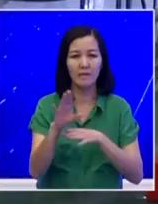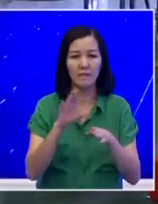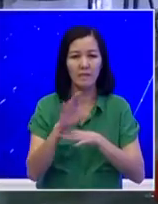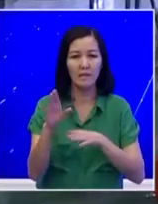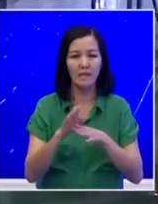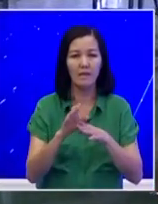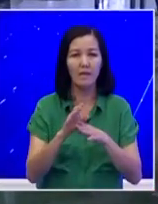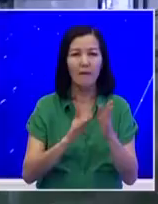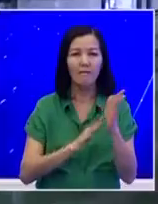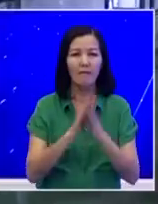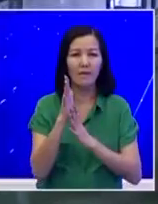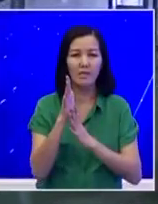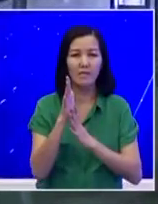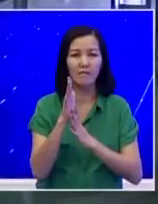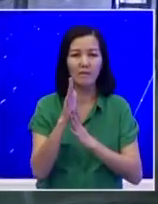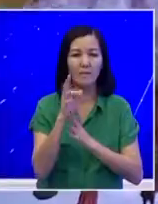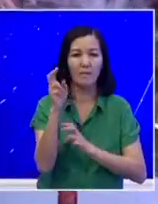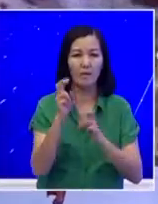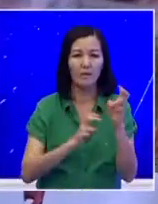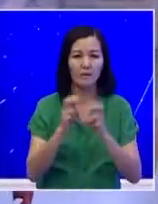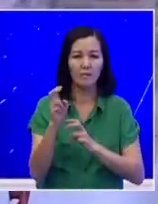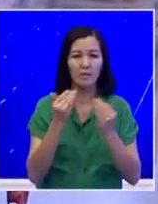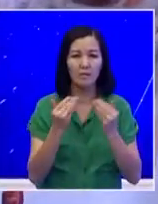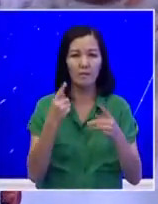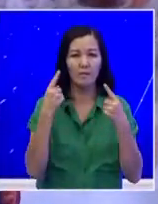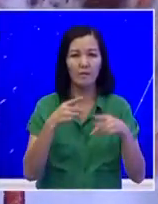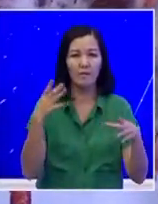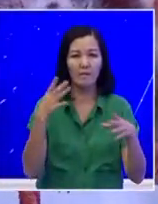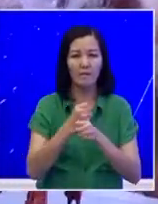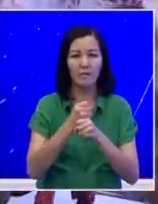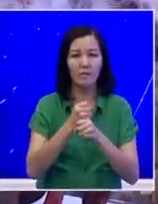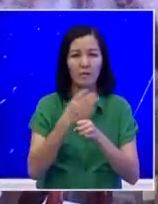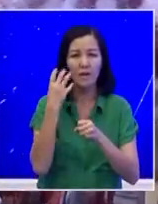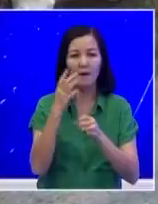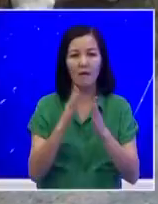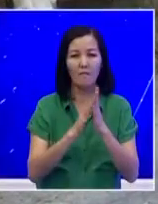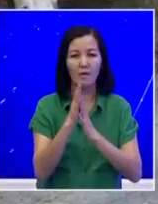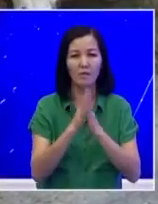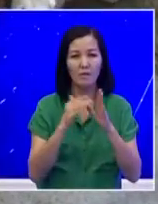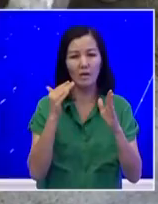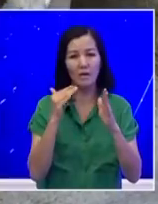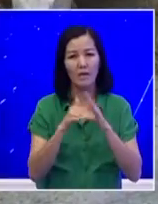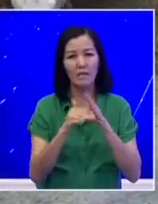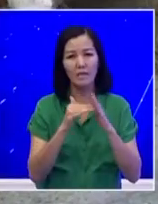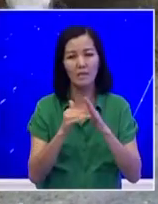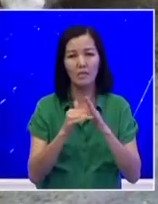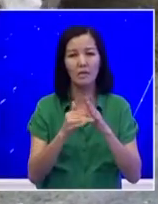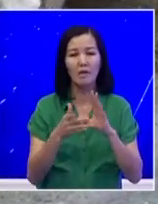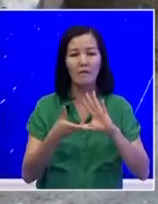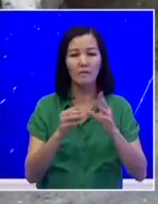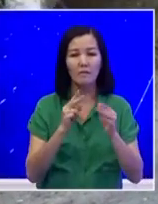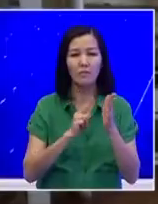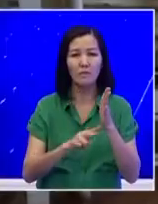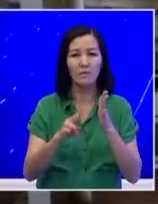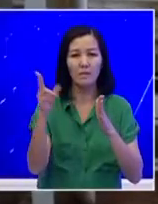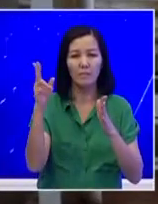сельхозтоваропроизводителей в наращивании производства. На сегодня дефицит овощехранилищ составляет 70%. В текущем году в Алматинской,